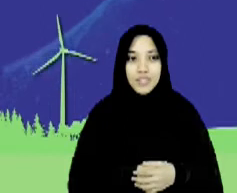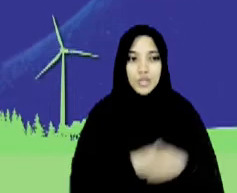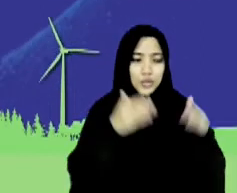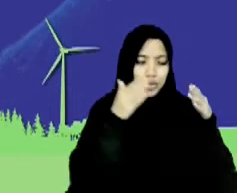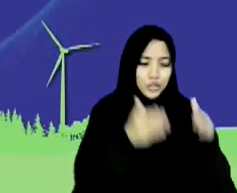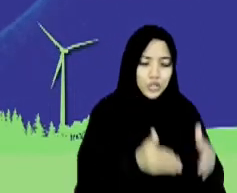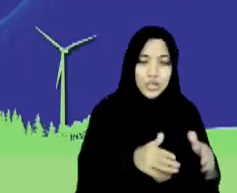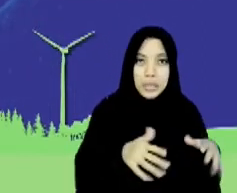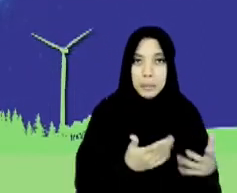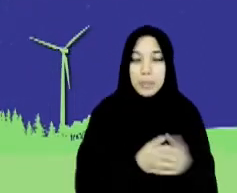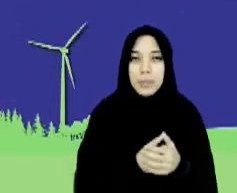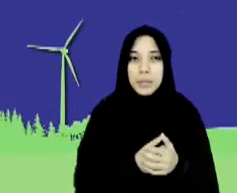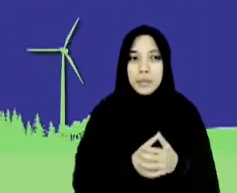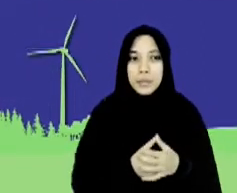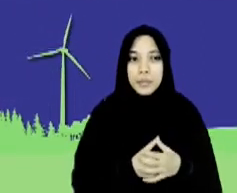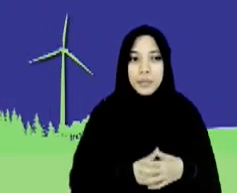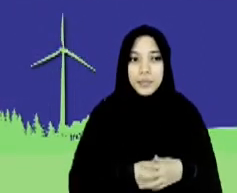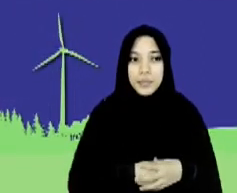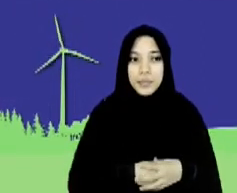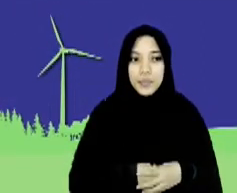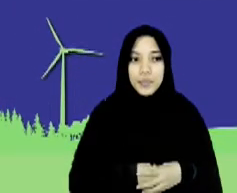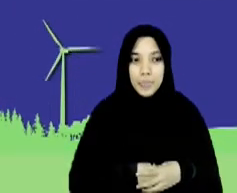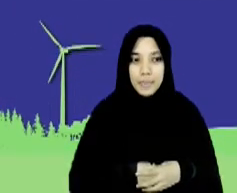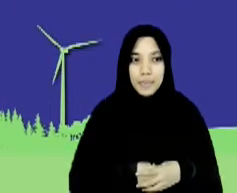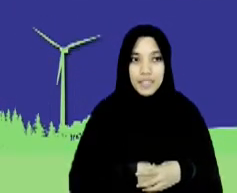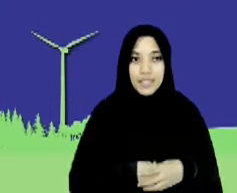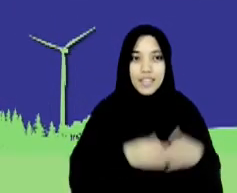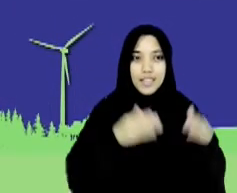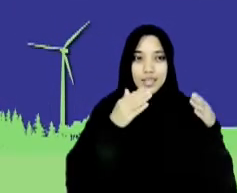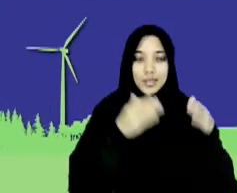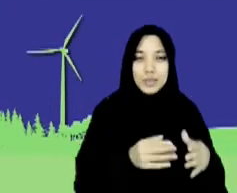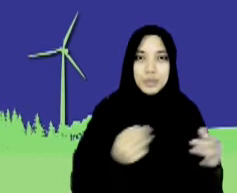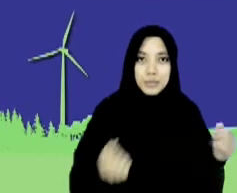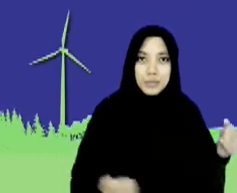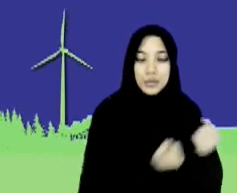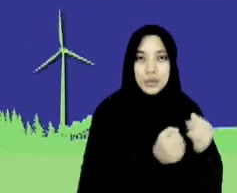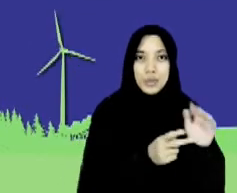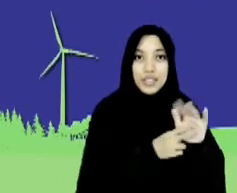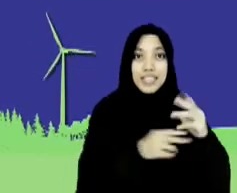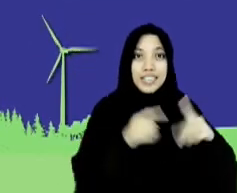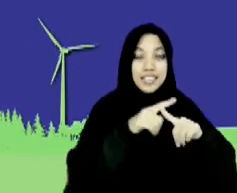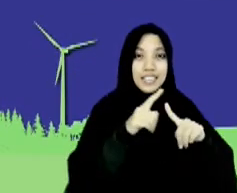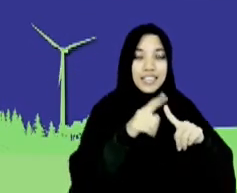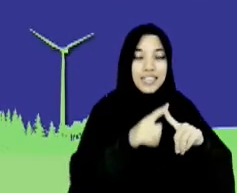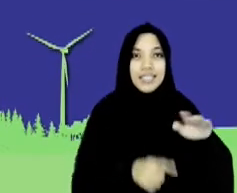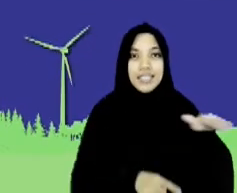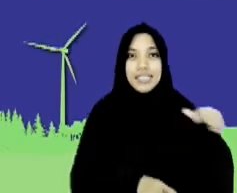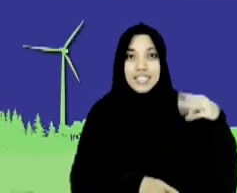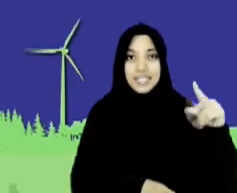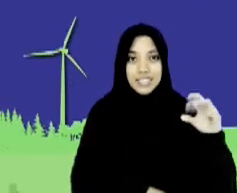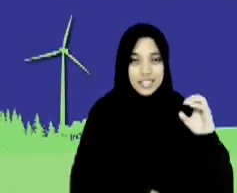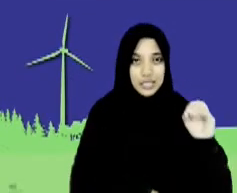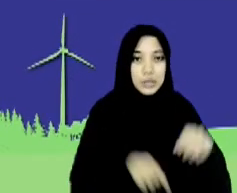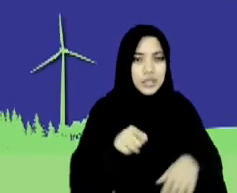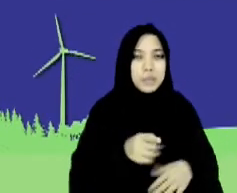eh dukungan K ehet Zero e bisa dikatakan ssbc menjadi yang terdepan